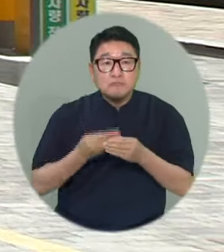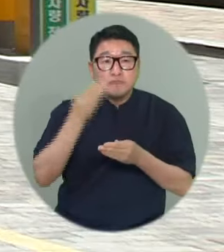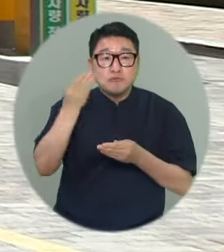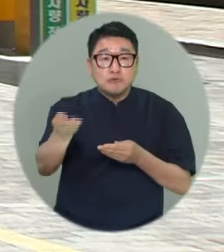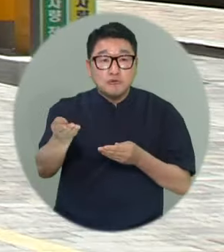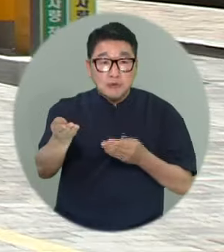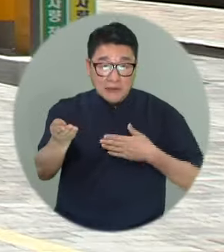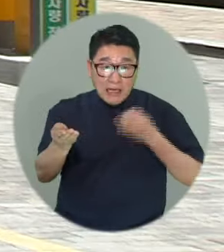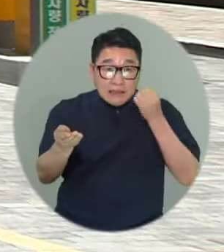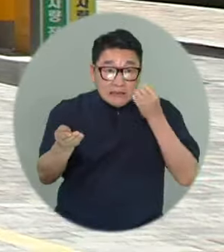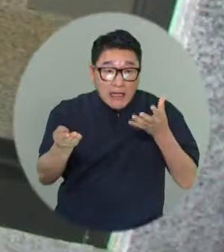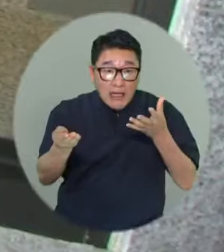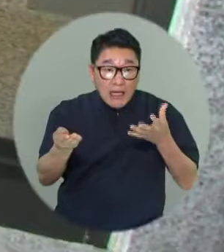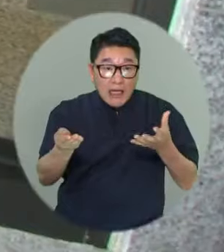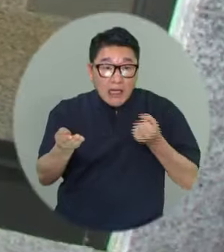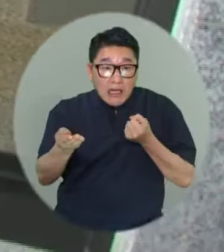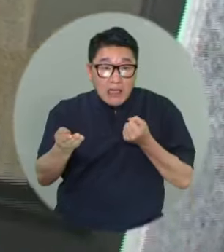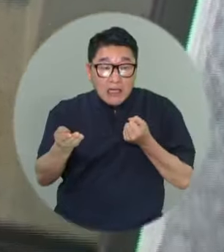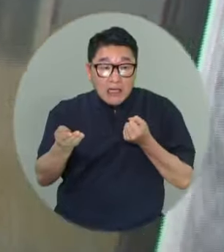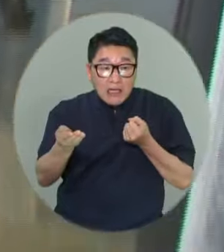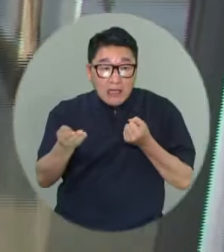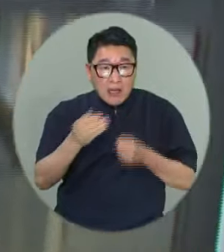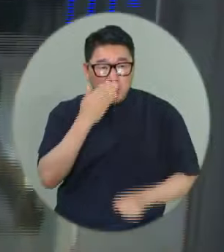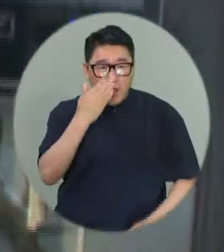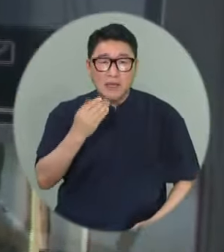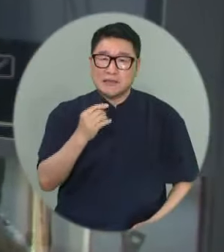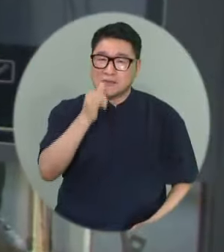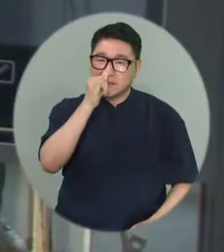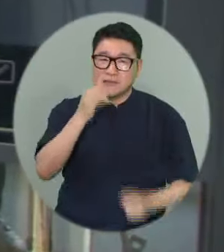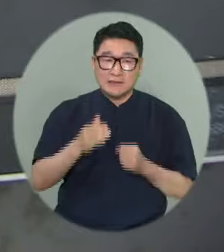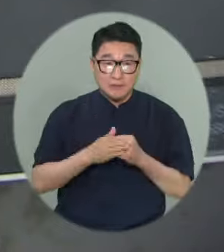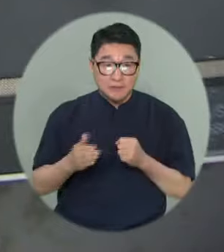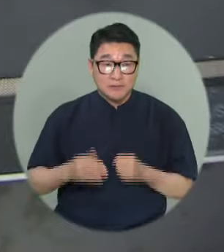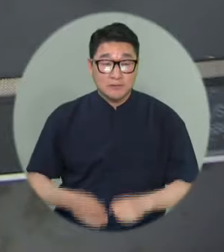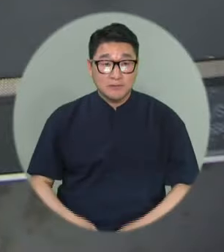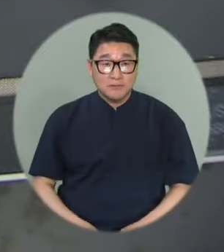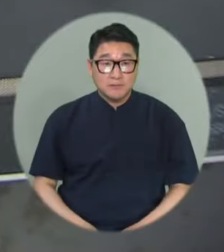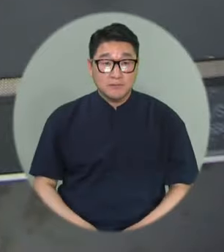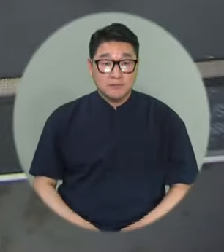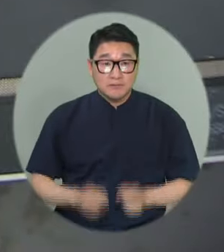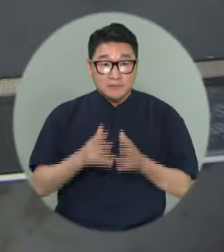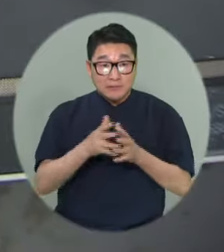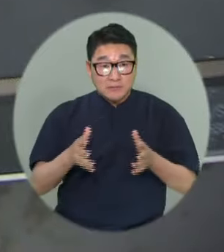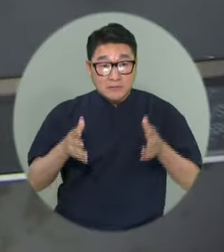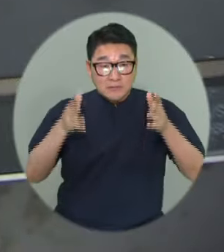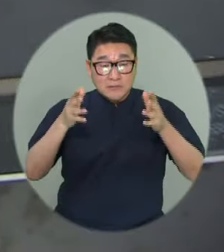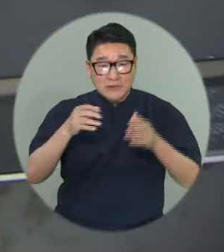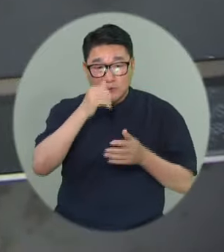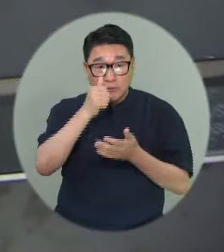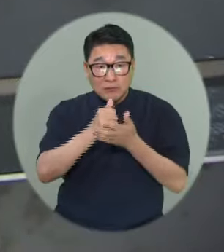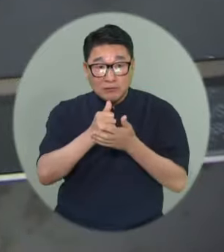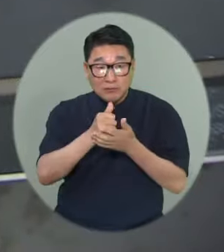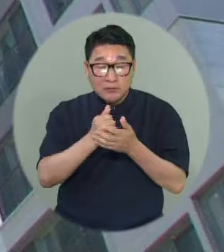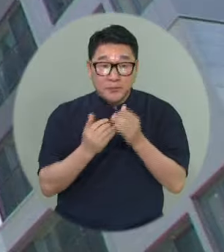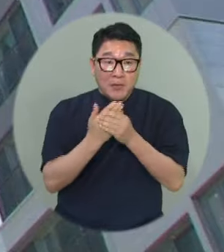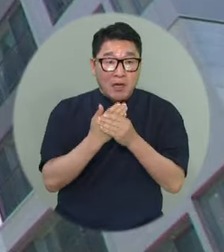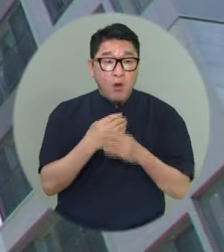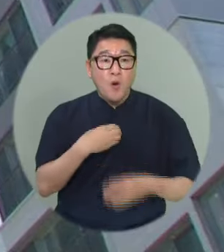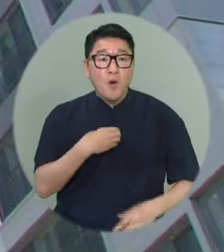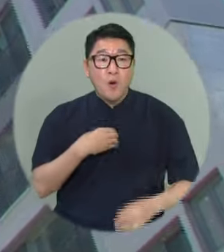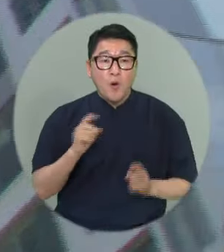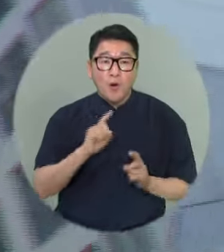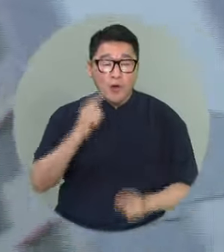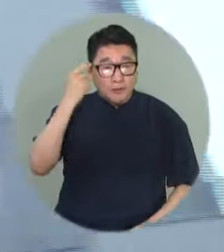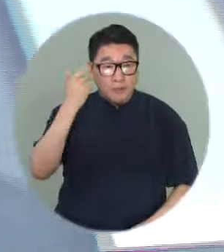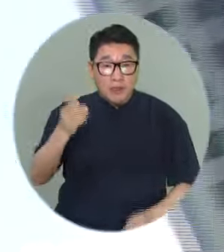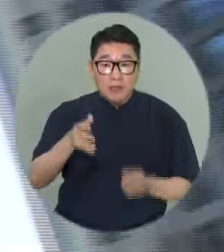뒤 자신은 새로운 카드를 발급받을 가능성이 있다는 겁니다. 아파트가 범죄에 노출될 수 있다는 건데